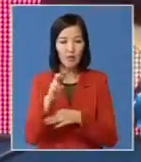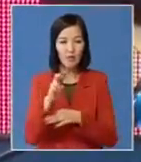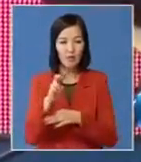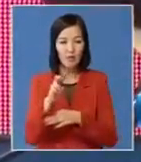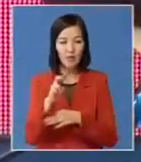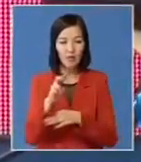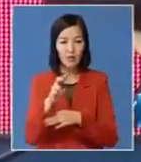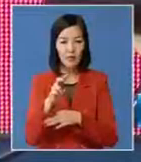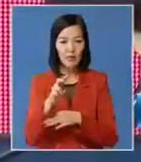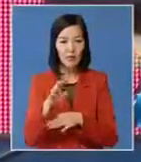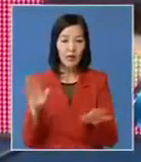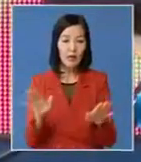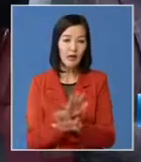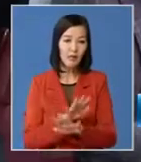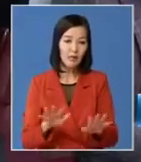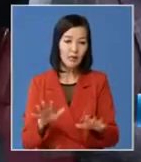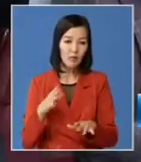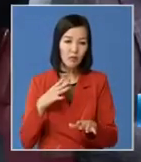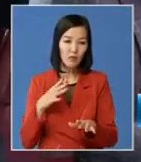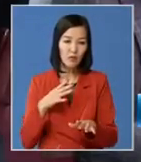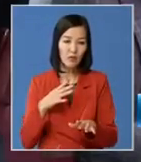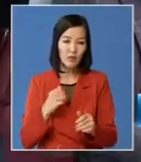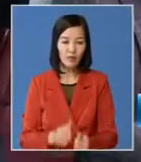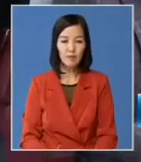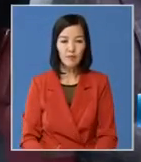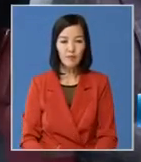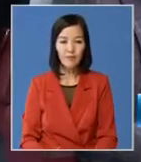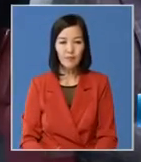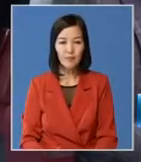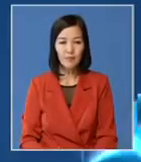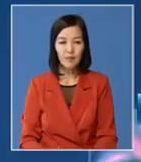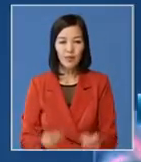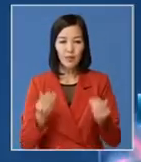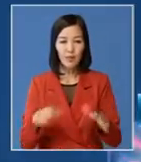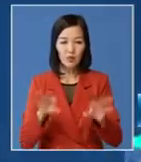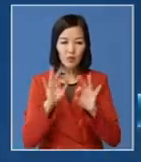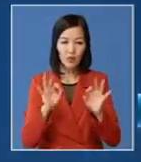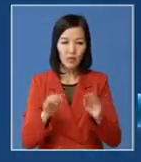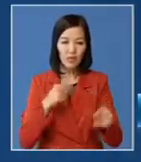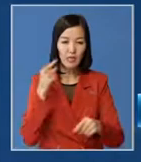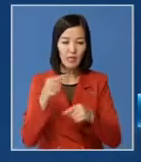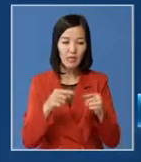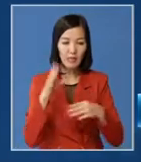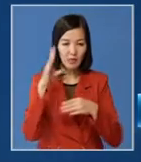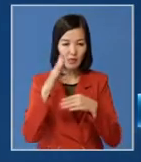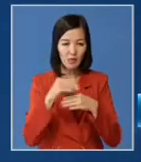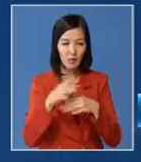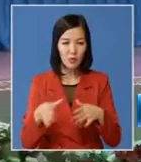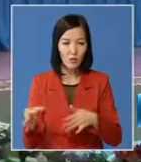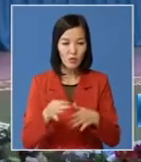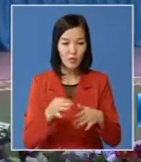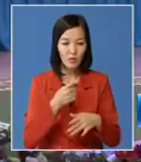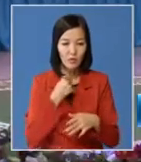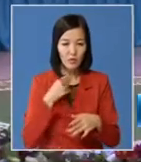әріптестері ақының әндерін орындап көрерменде өлең жырға қанық болып қайтты. Енді өнер иесі келесі поэзиялық концертін облыс